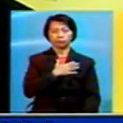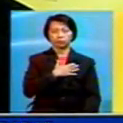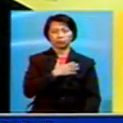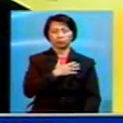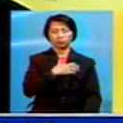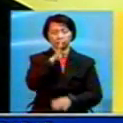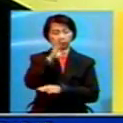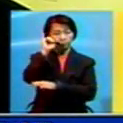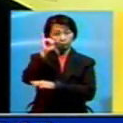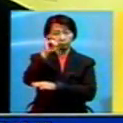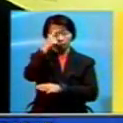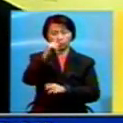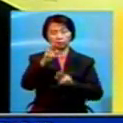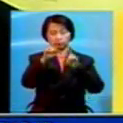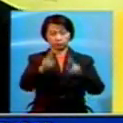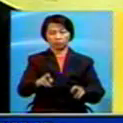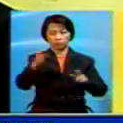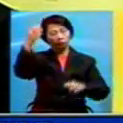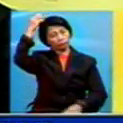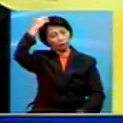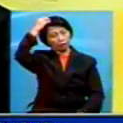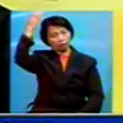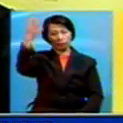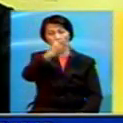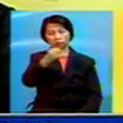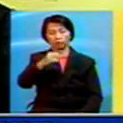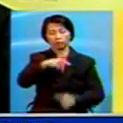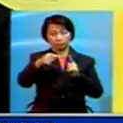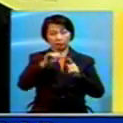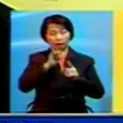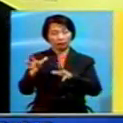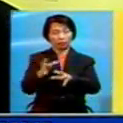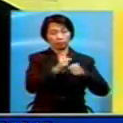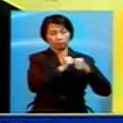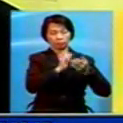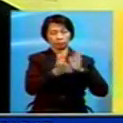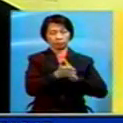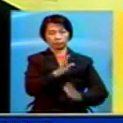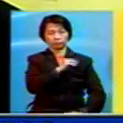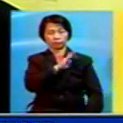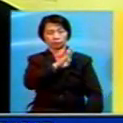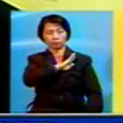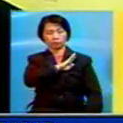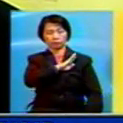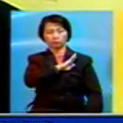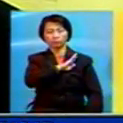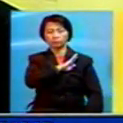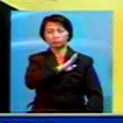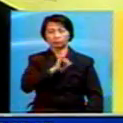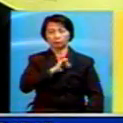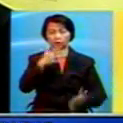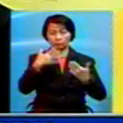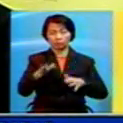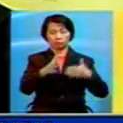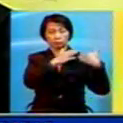promise to the people of Selangor and when I took my oath as the MRI besar I've taken